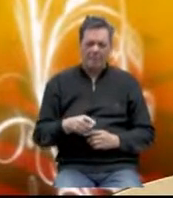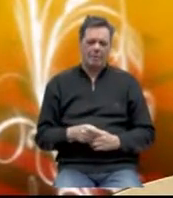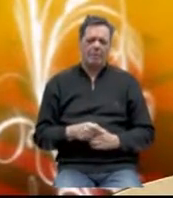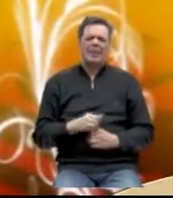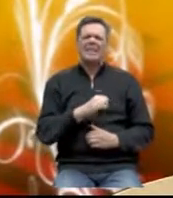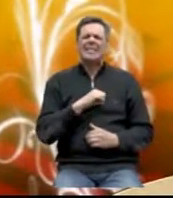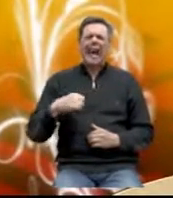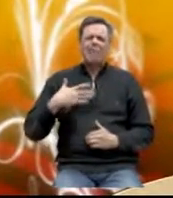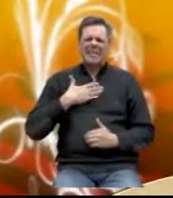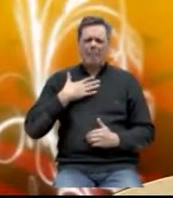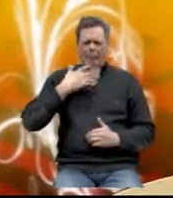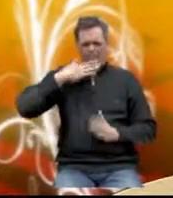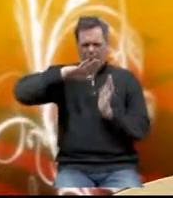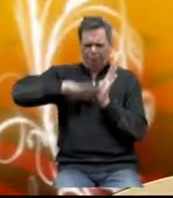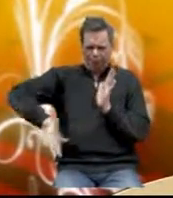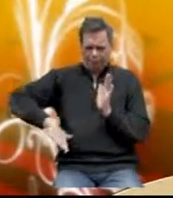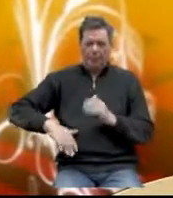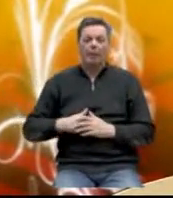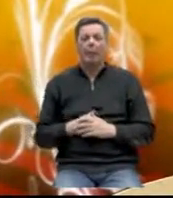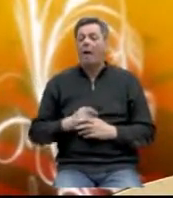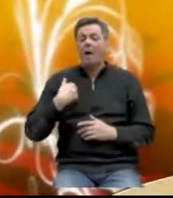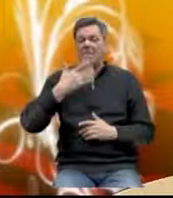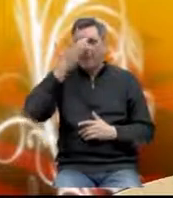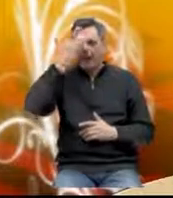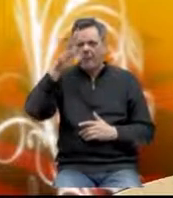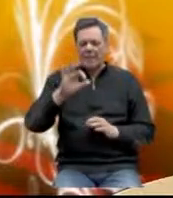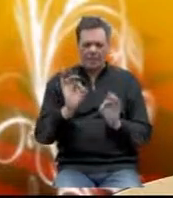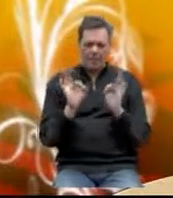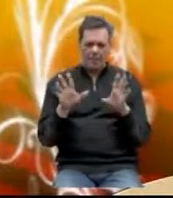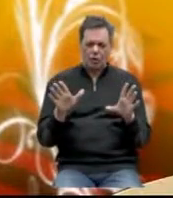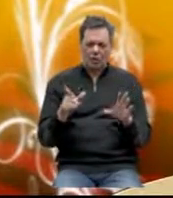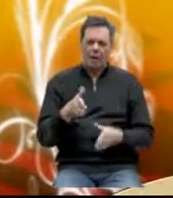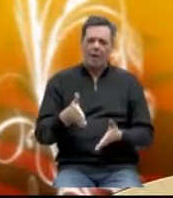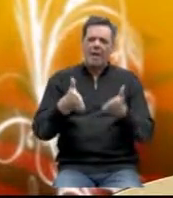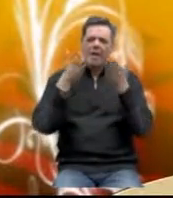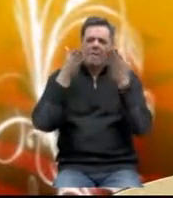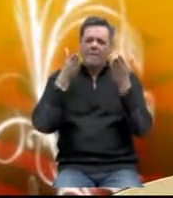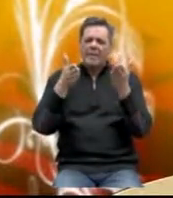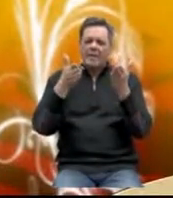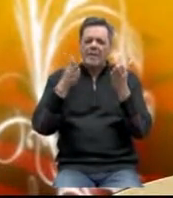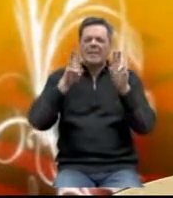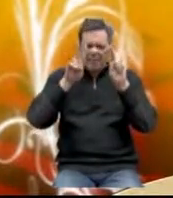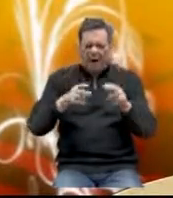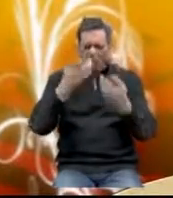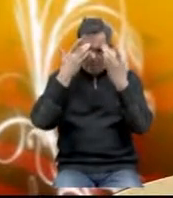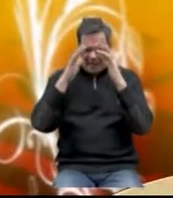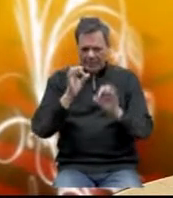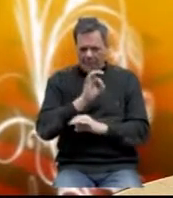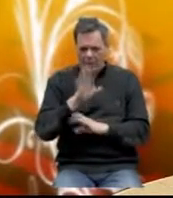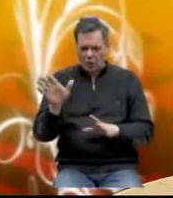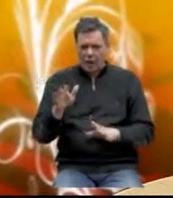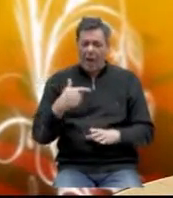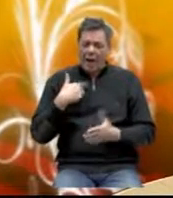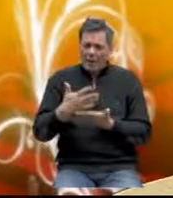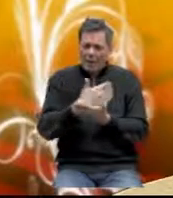autodestruktuirate sebe, svoje zdravlje, svoje biće, vi ne znate ništa. Vi znate nulu. Prema tome, kad koristite svoje